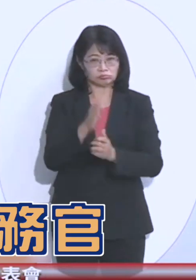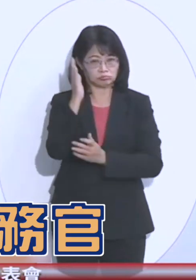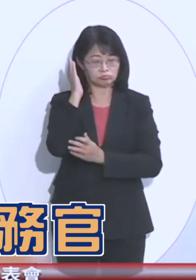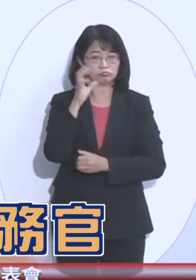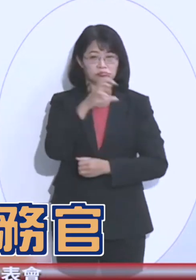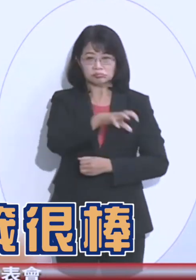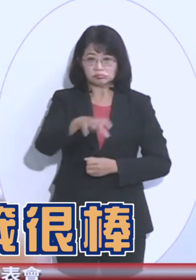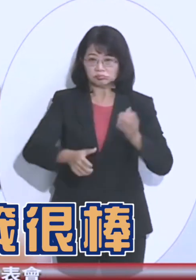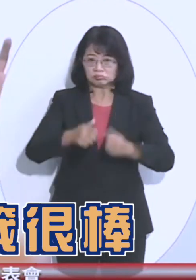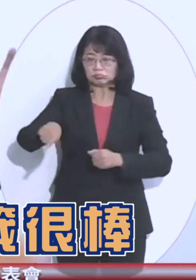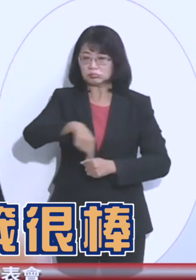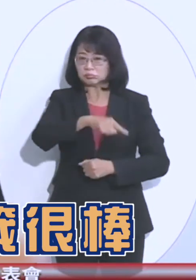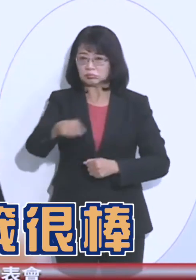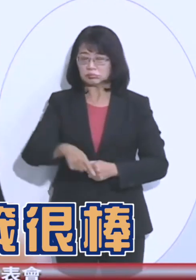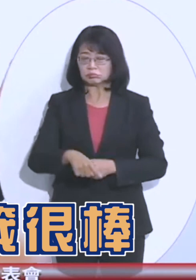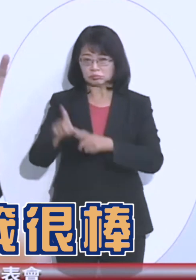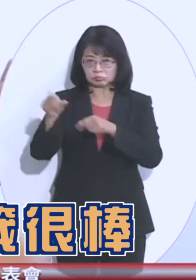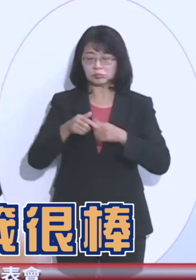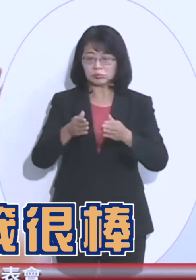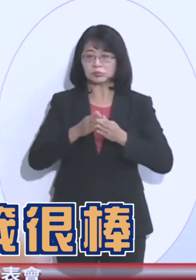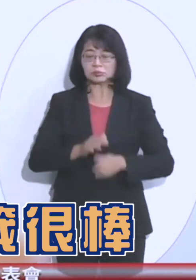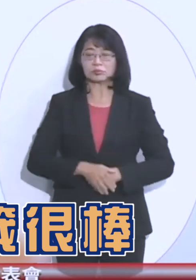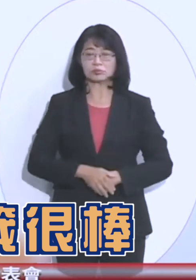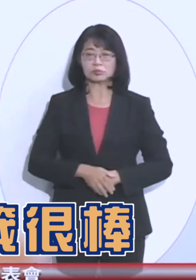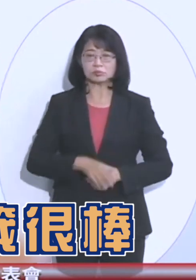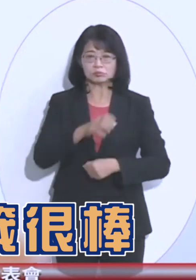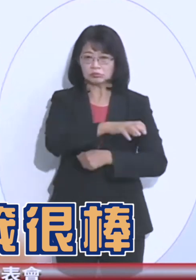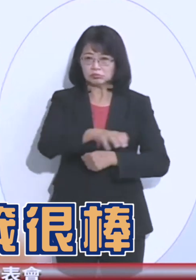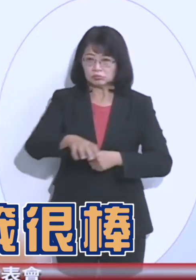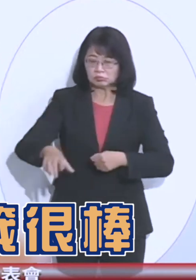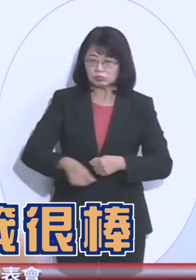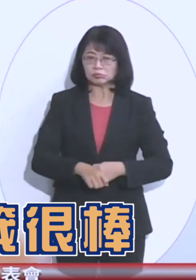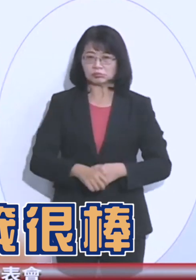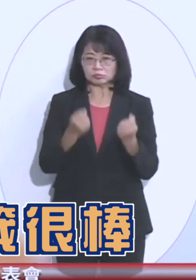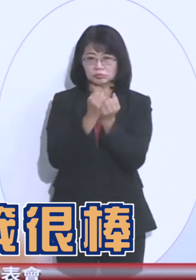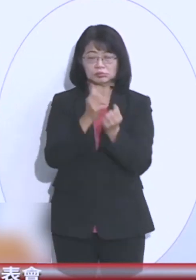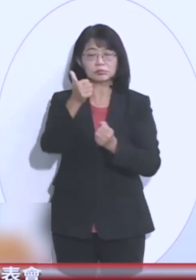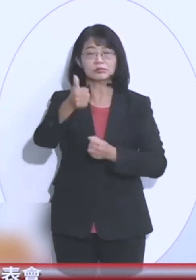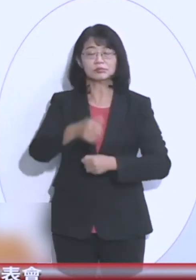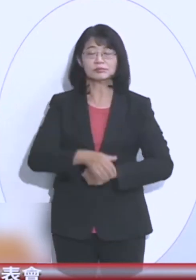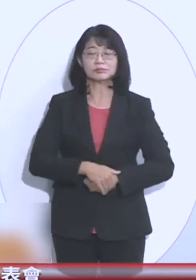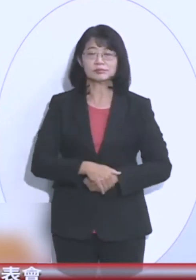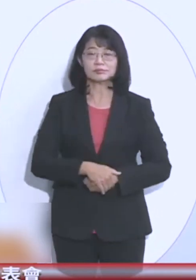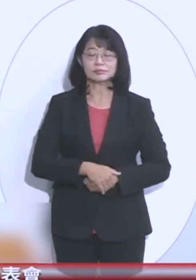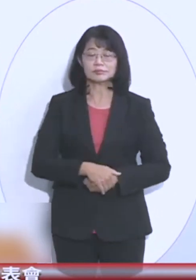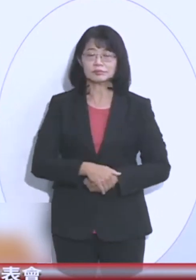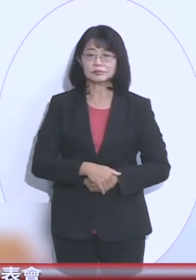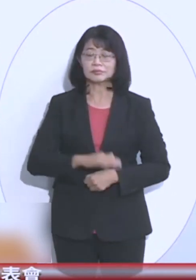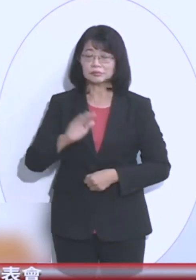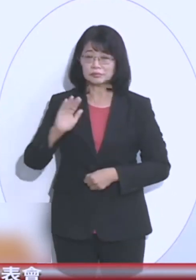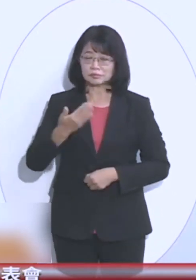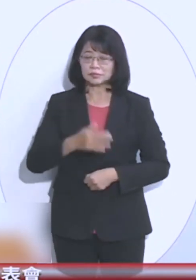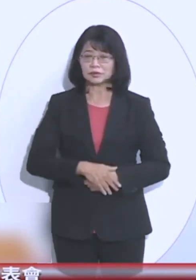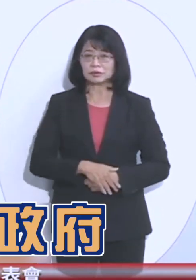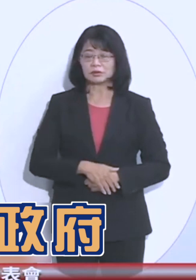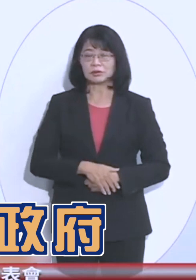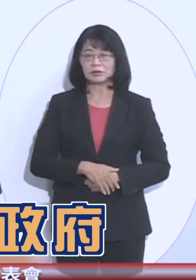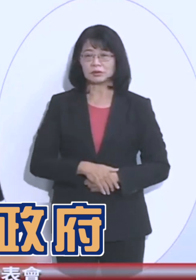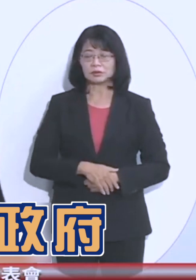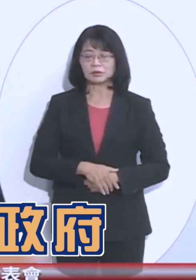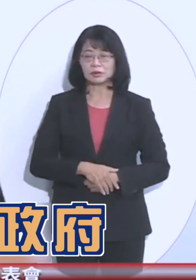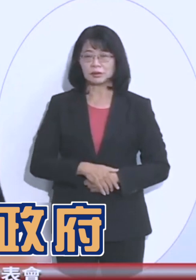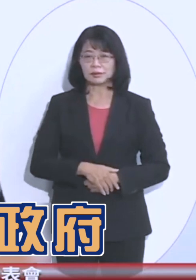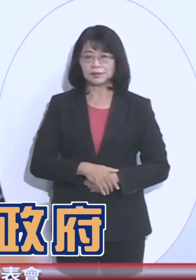官，整个市政府的官金真水啊！结果，清德兄甲这